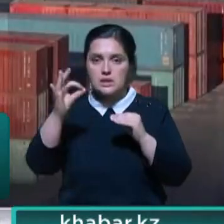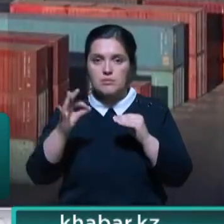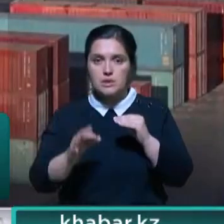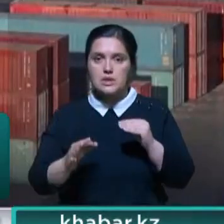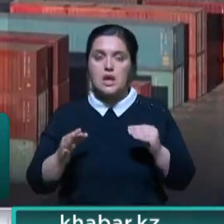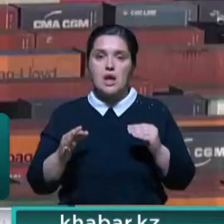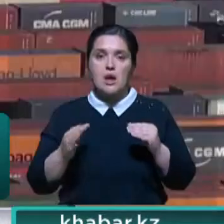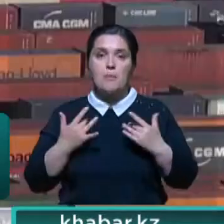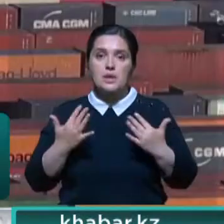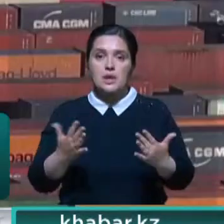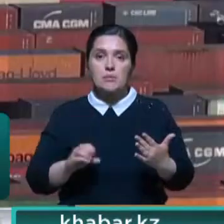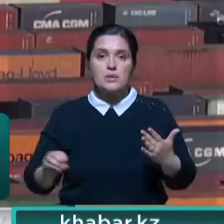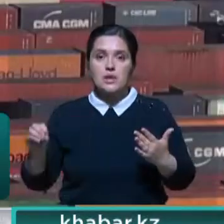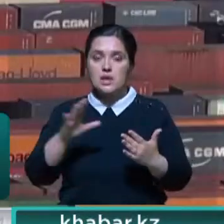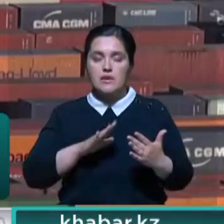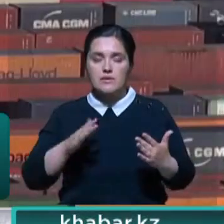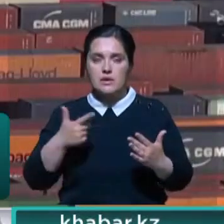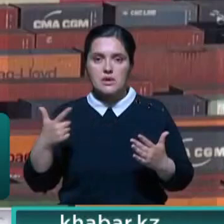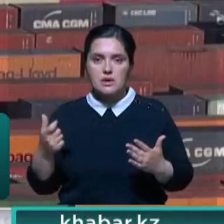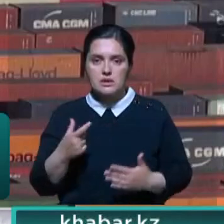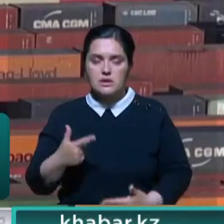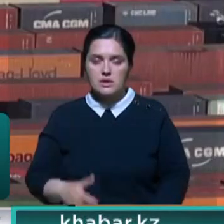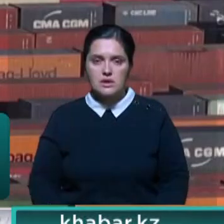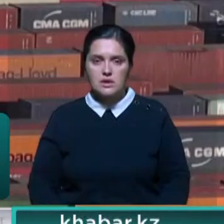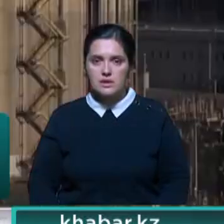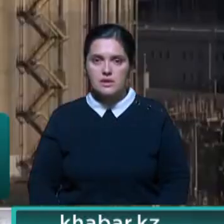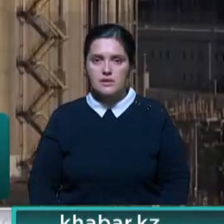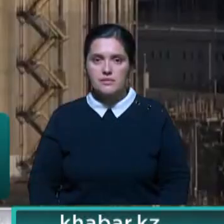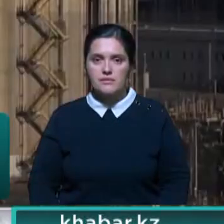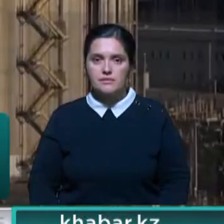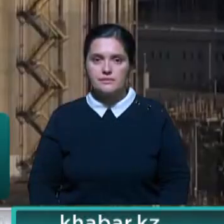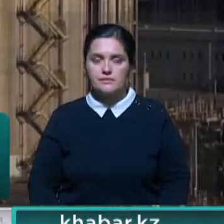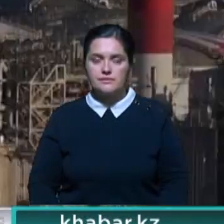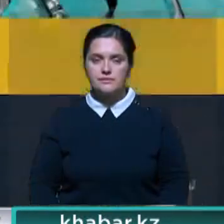почти 10% потребностей Евросоюза в природном газе.